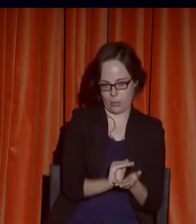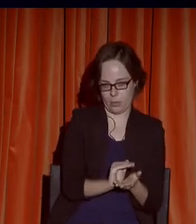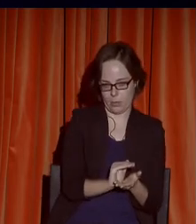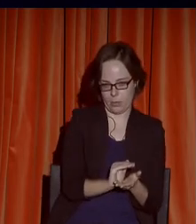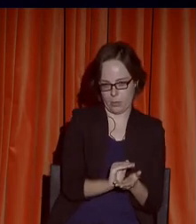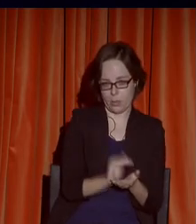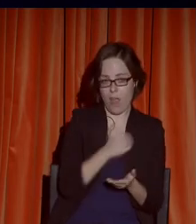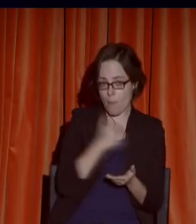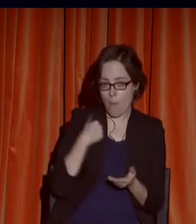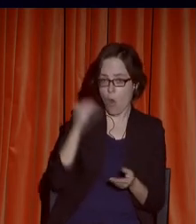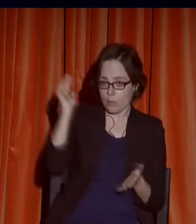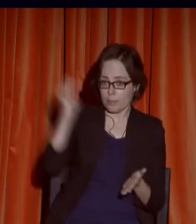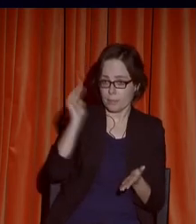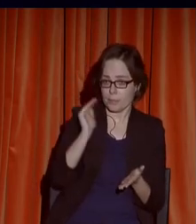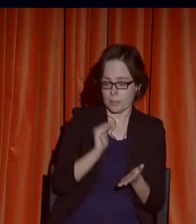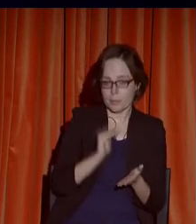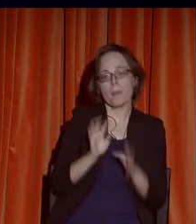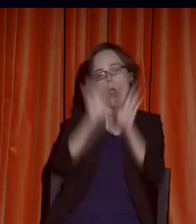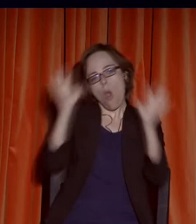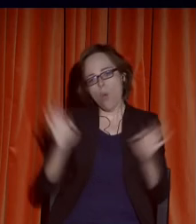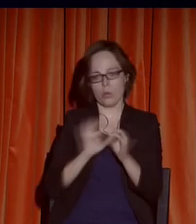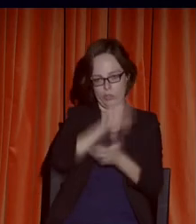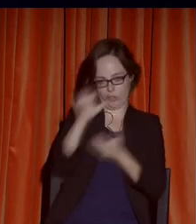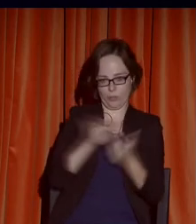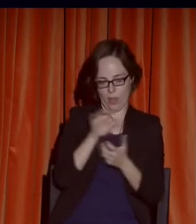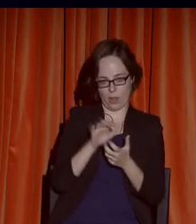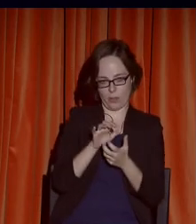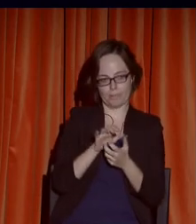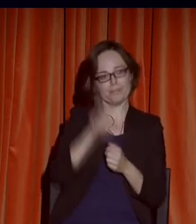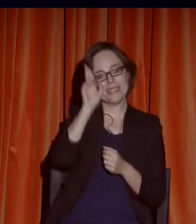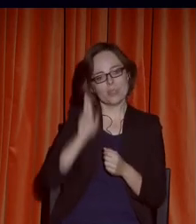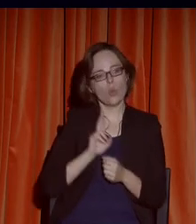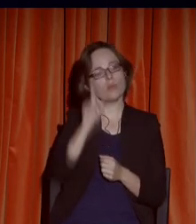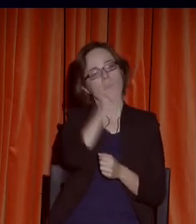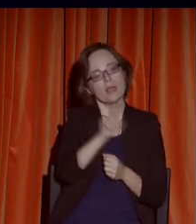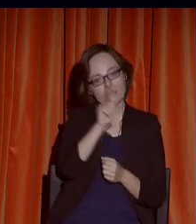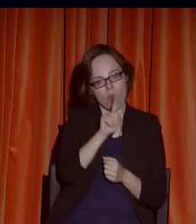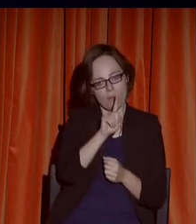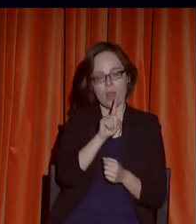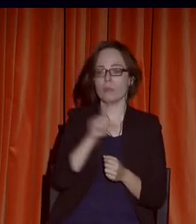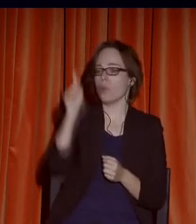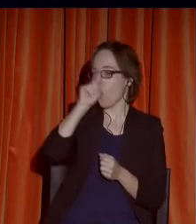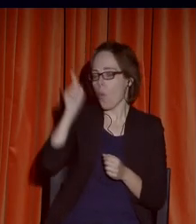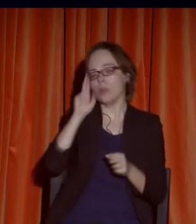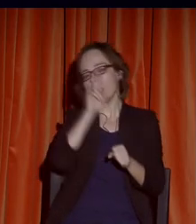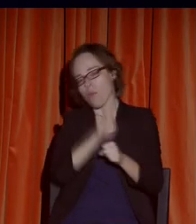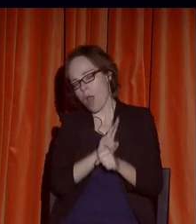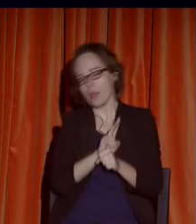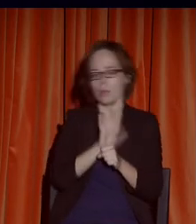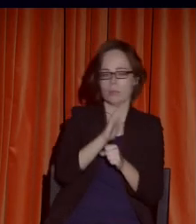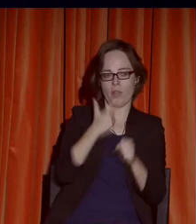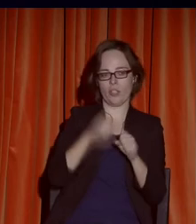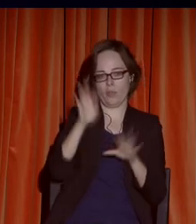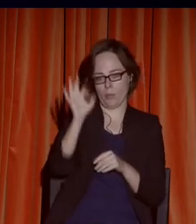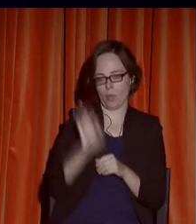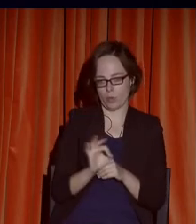Polsce, proszę Państwa, na świecie wiarygodność instytucji państwowych jest oceniana na poziomie 29%,